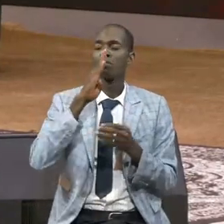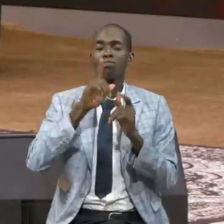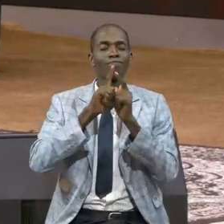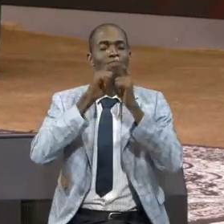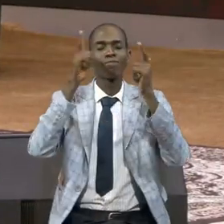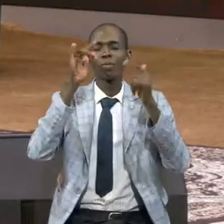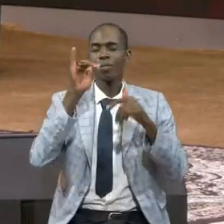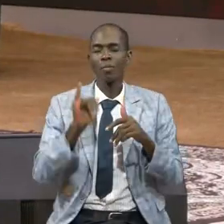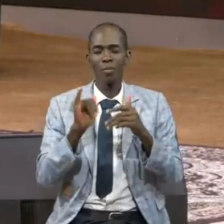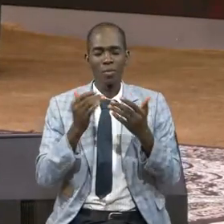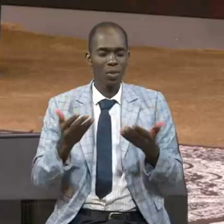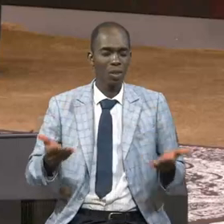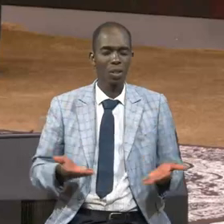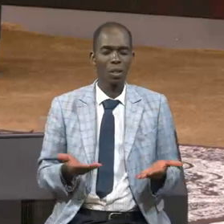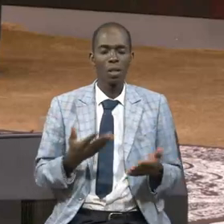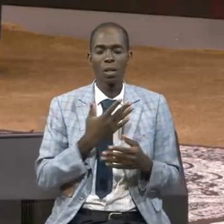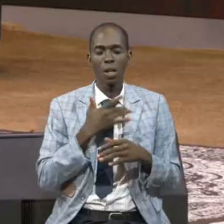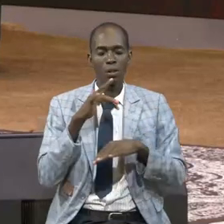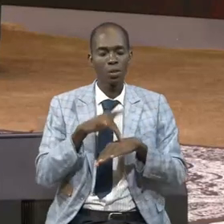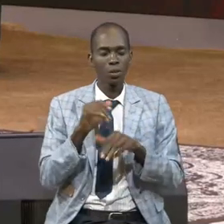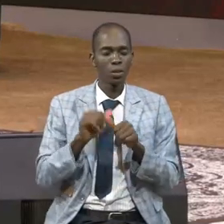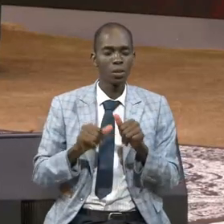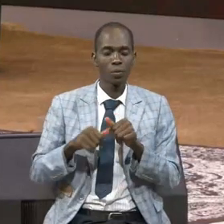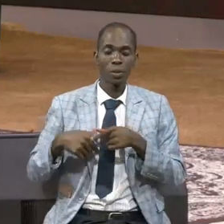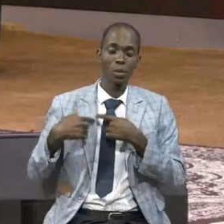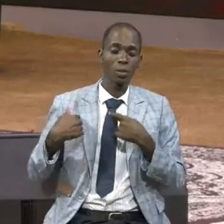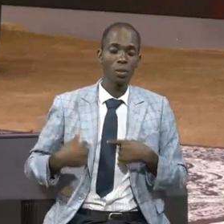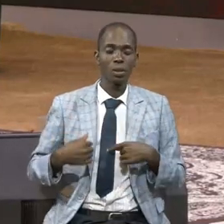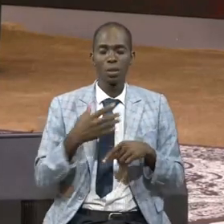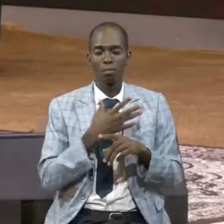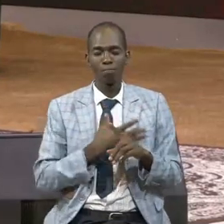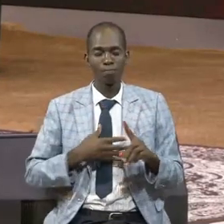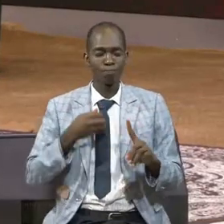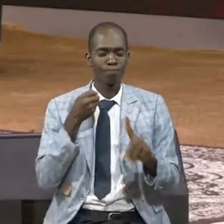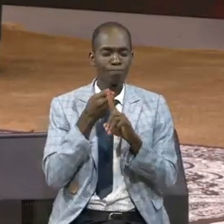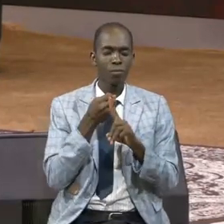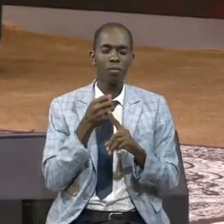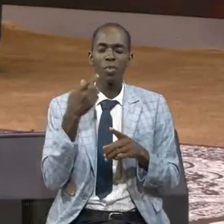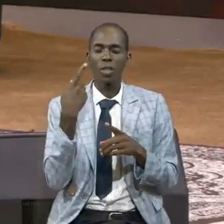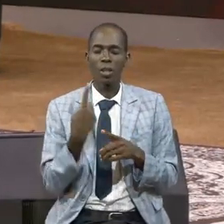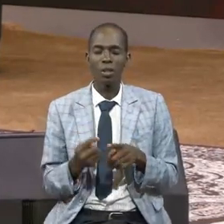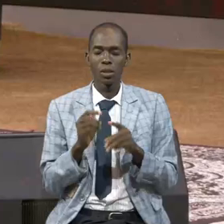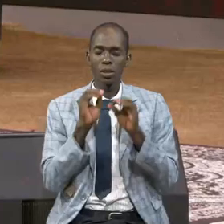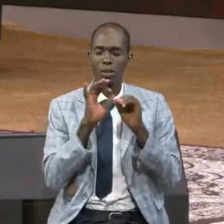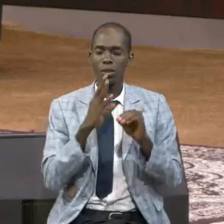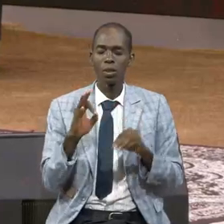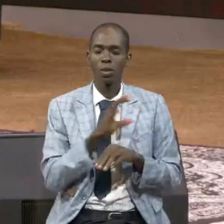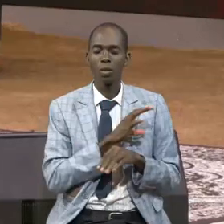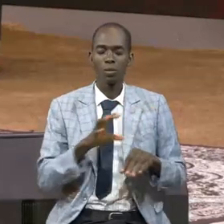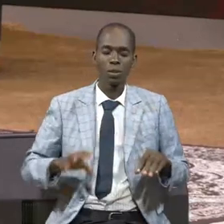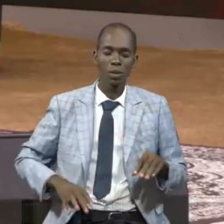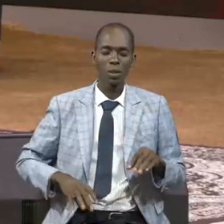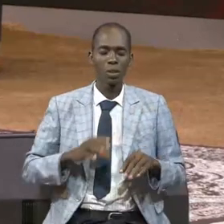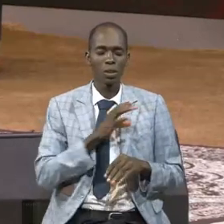soit puissamment présent et qu'il touche tous les cœurs et qu'il transfère les vertus de